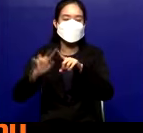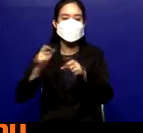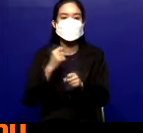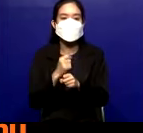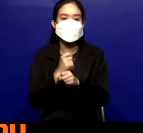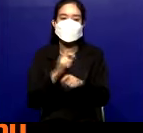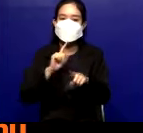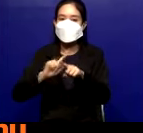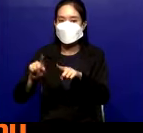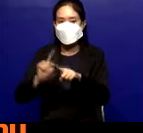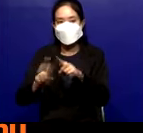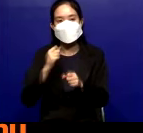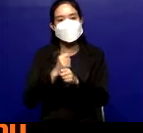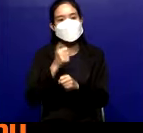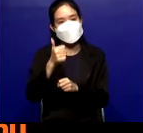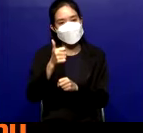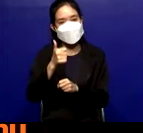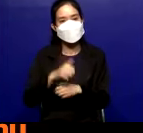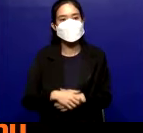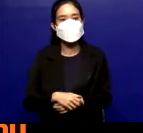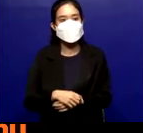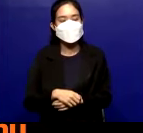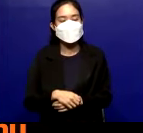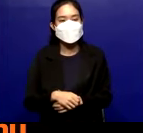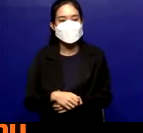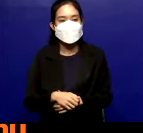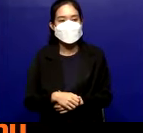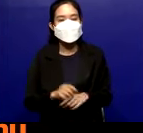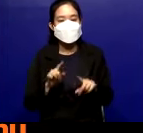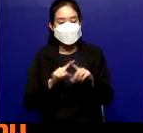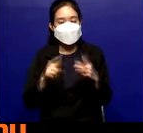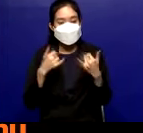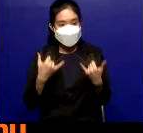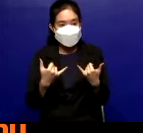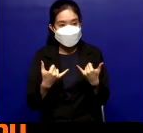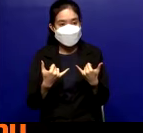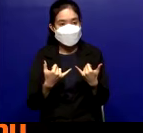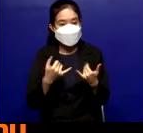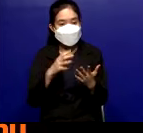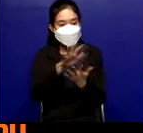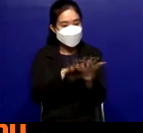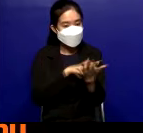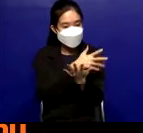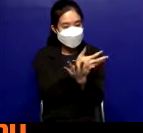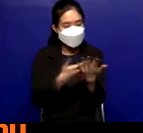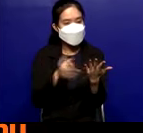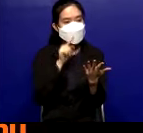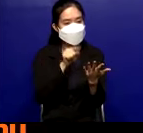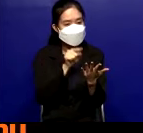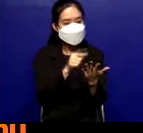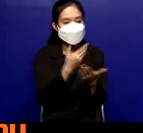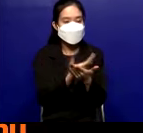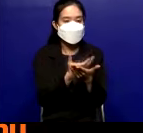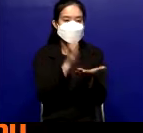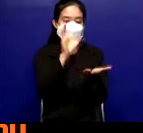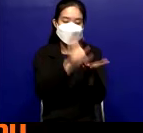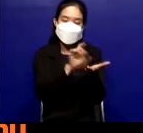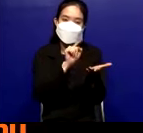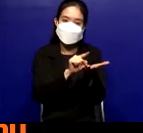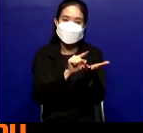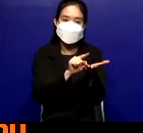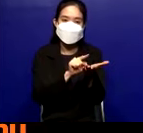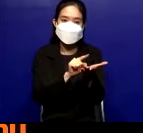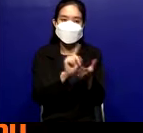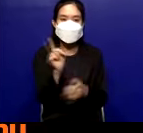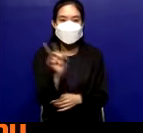านสไลด์ถัดไปค่ะแต่สิ่งที่เกิดขึ้นในงบประมาณฉบับนี้คืออะไรรู้ไหมคะสิ่งที่เกิดขึ้นก็คื